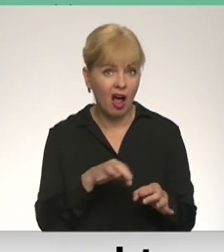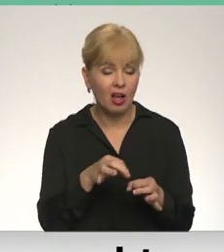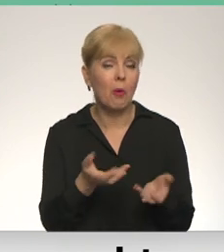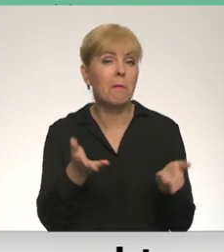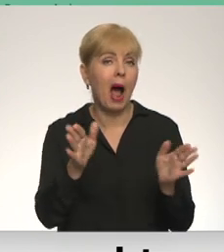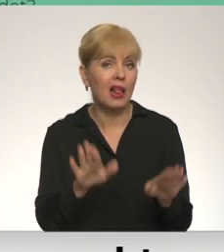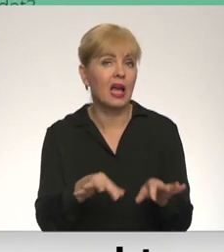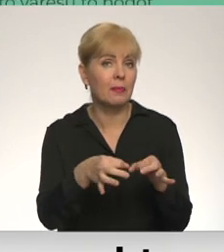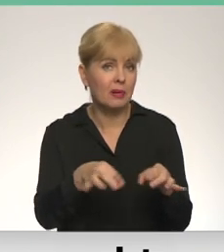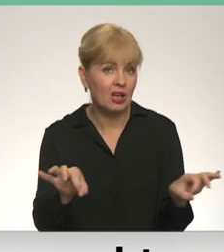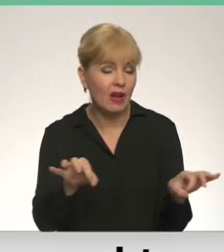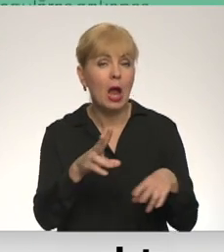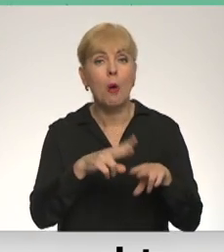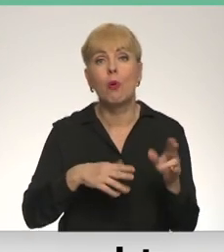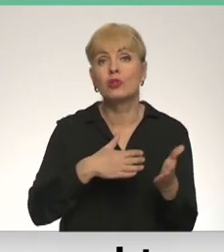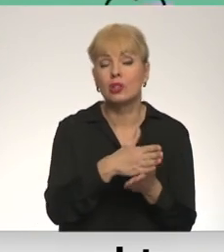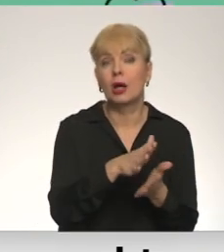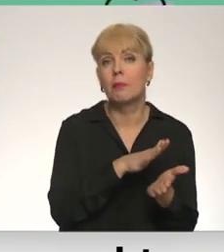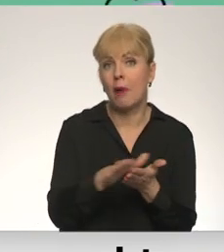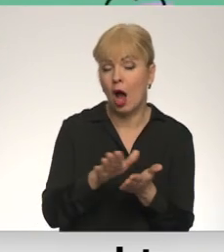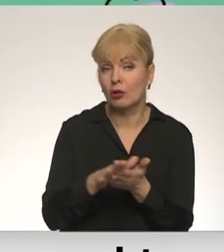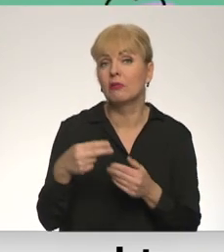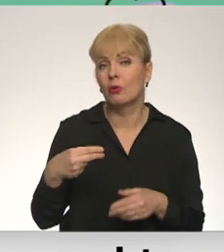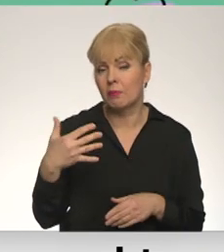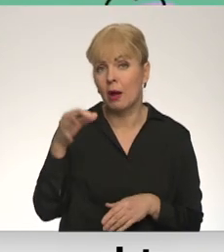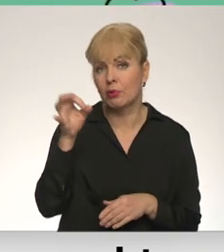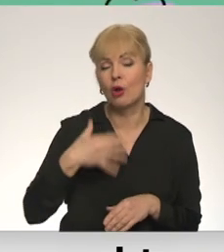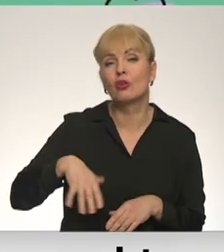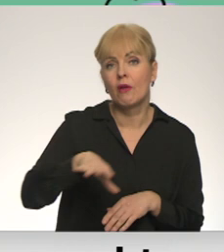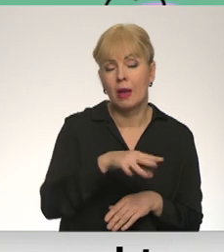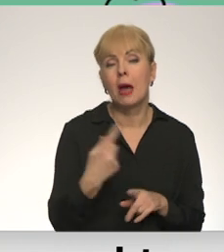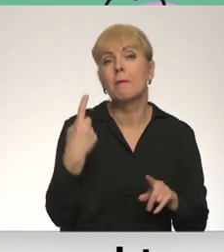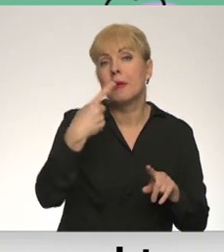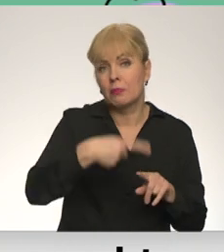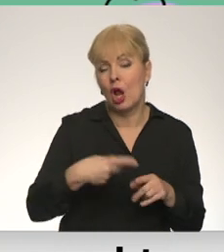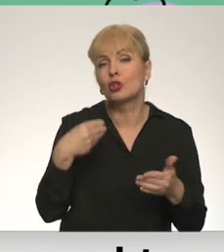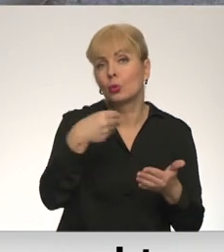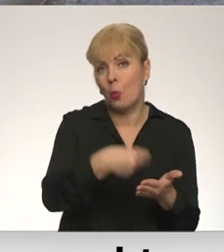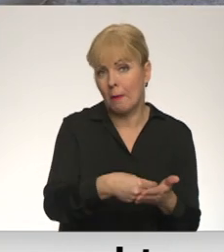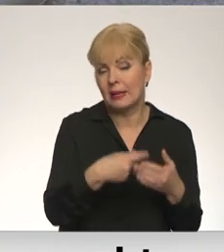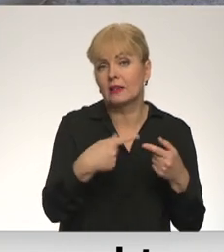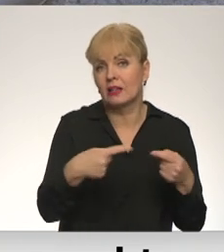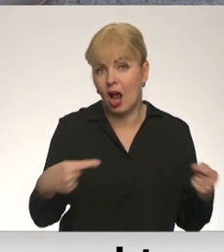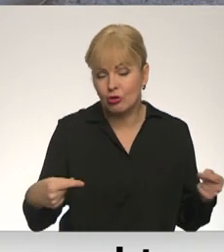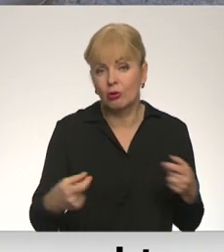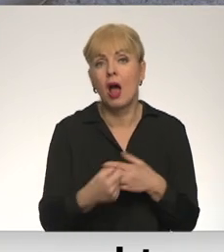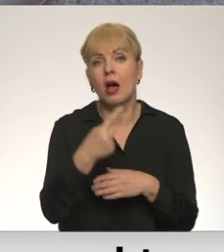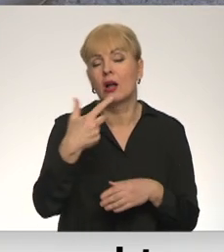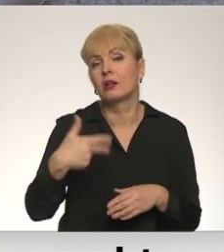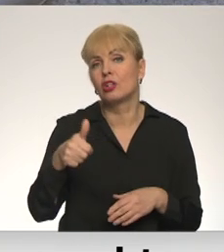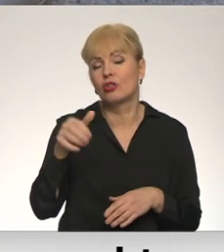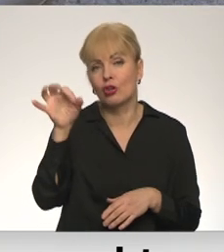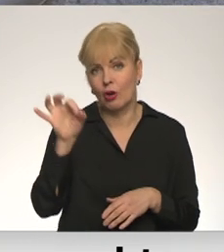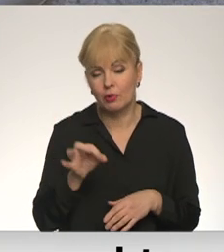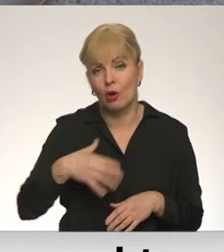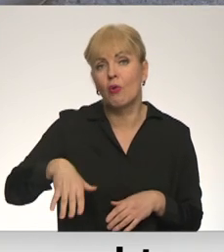pārpalikumus. Būvniecības sektors patērē 25% no visiem pirmreizēji iegūtajiem resursiem un rada 36%